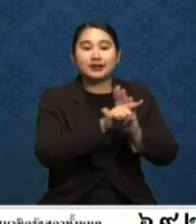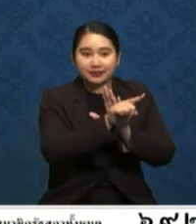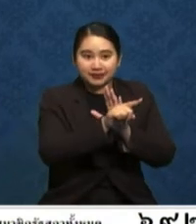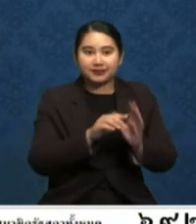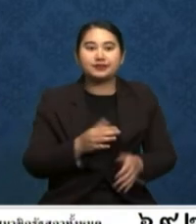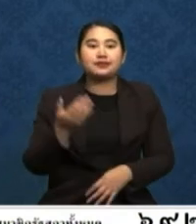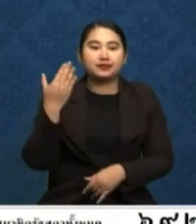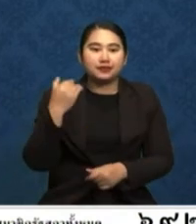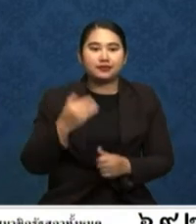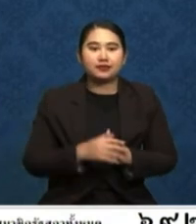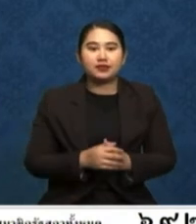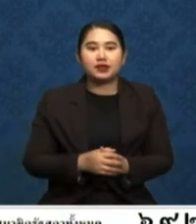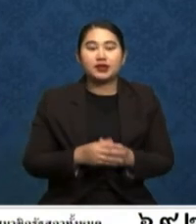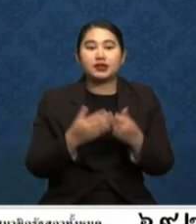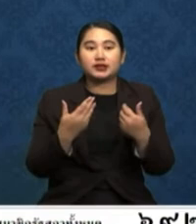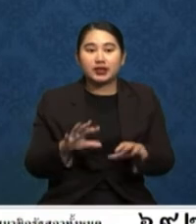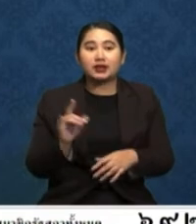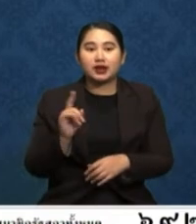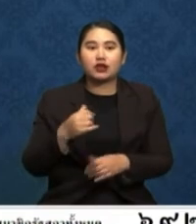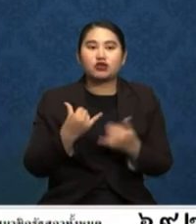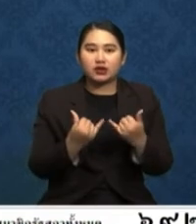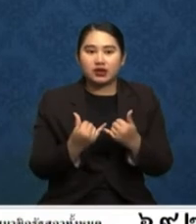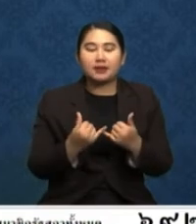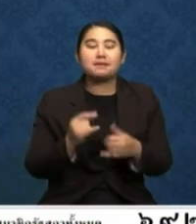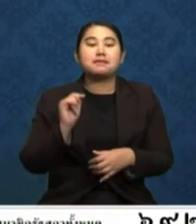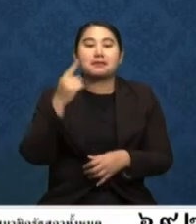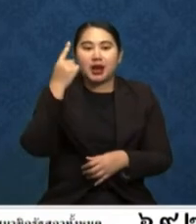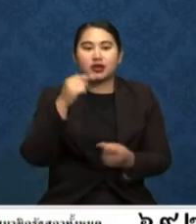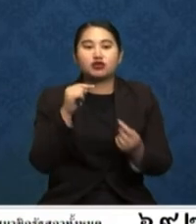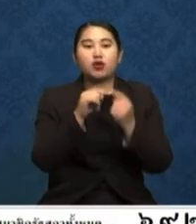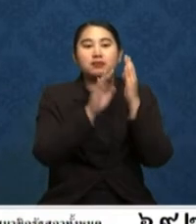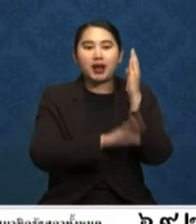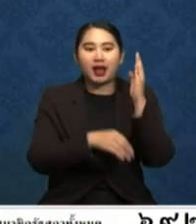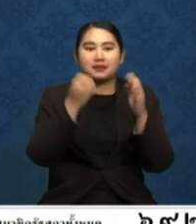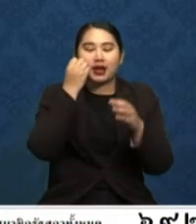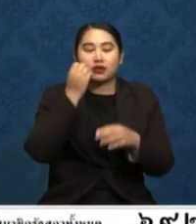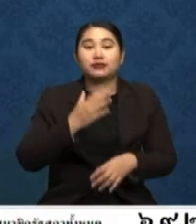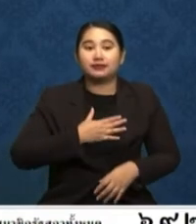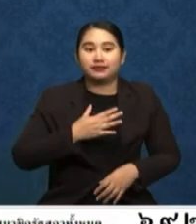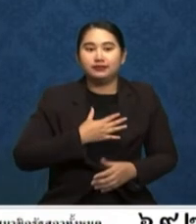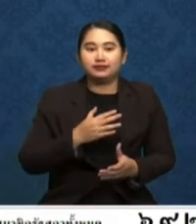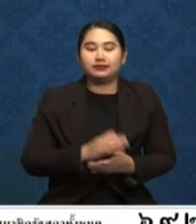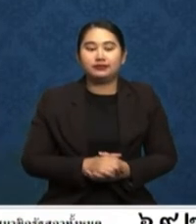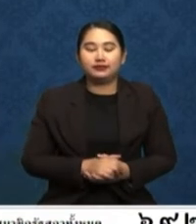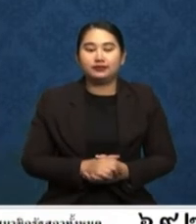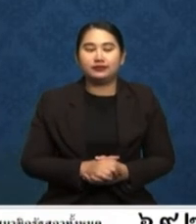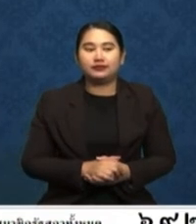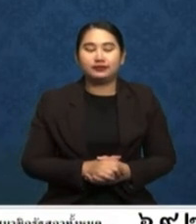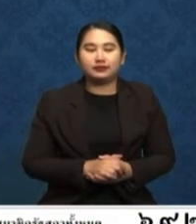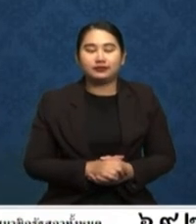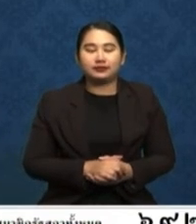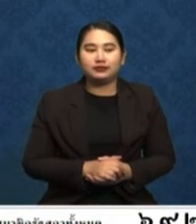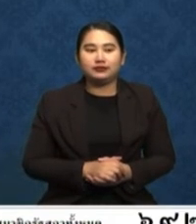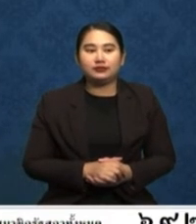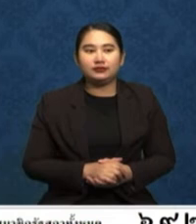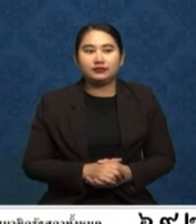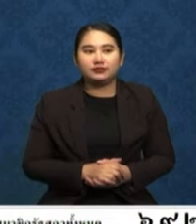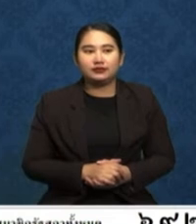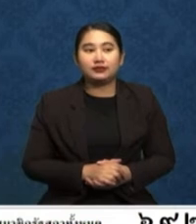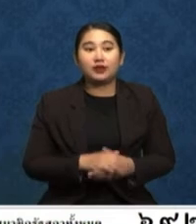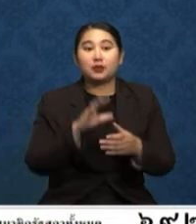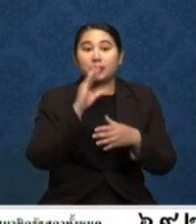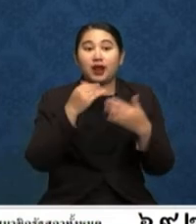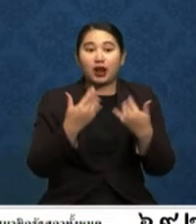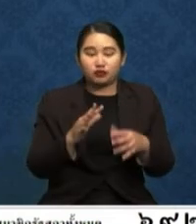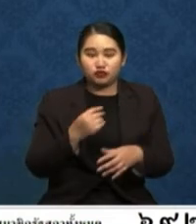คะแล้วสิ่งนี้กำลังจะมาเกิดขึ้นในภาคใต้บ้านของดิฉันท่านประธานคะพูดมาถึงตรงนี้แล้วก็